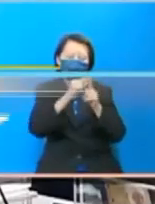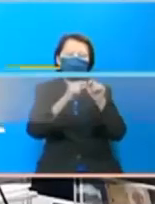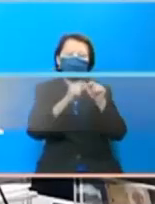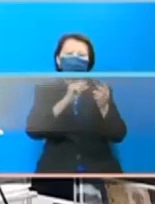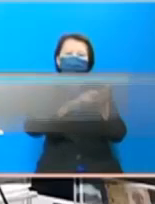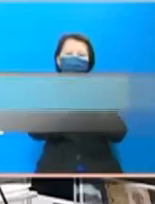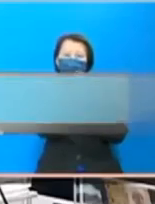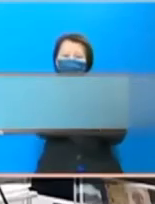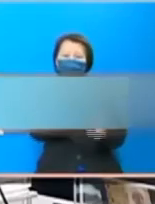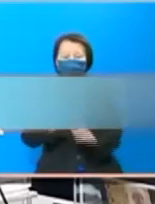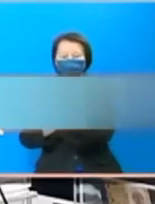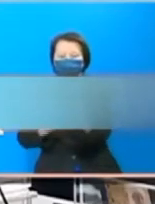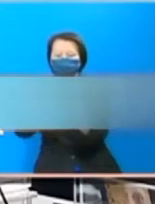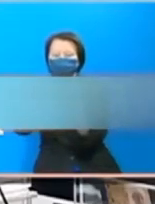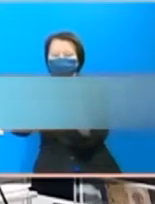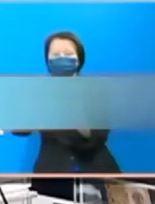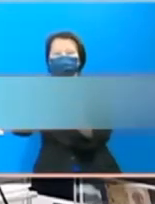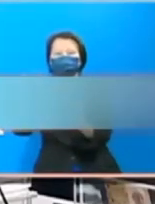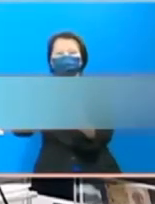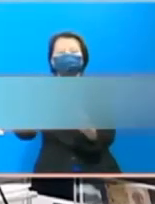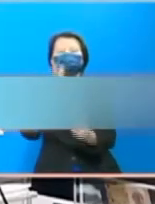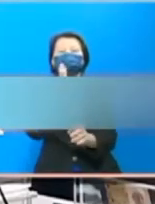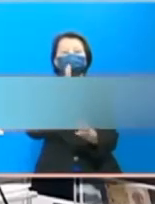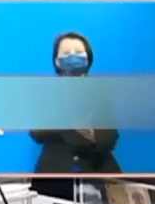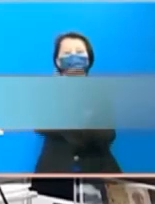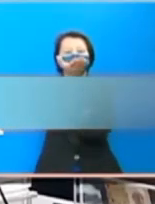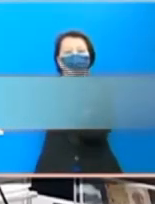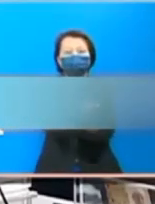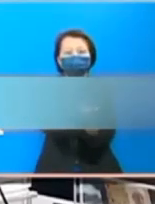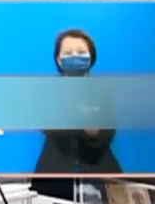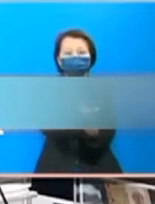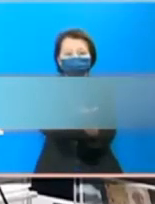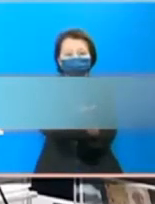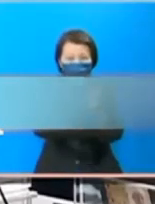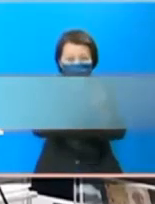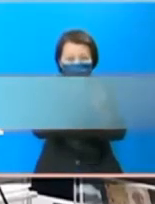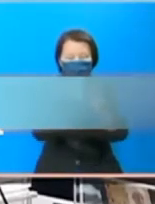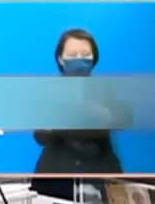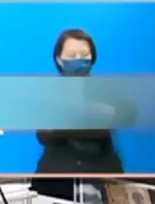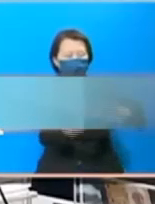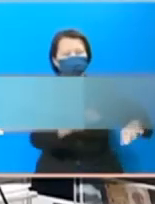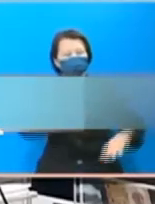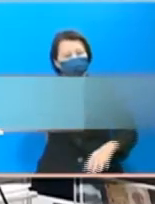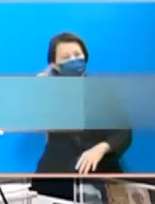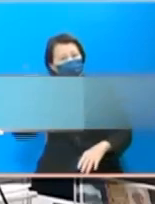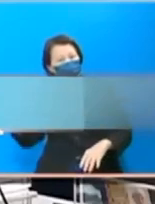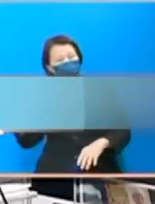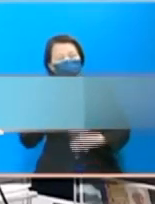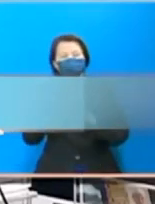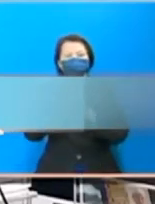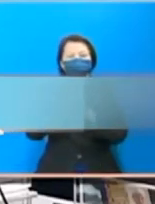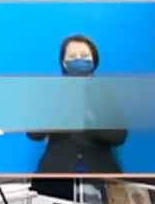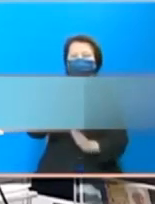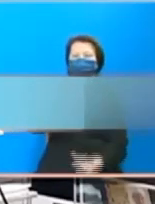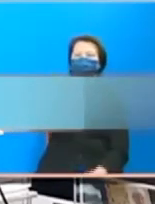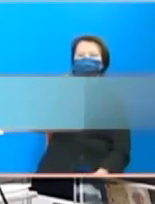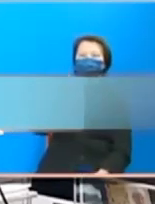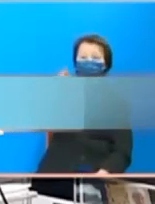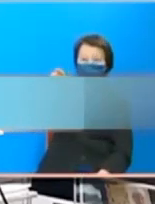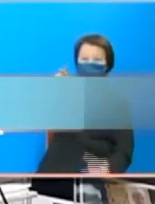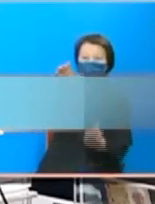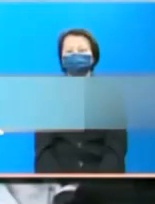ordinan darurat yang diperkenan oleh yang dipertuan agung perlu dibentang dan dibahas kan dalam sesi dewan rakyat